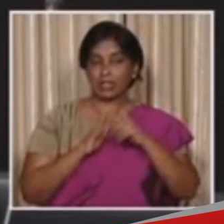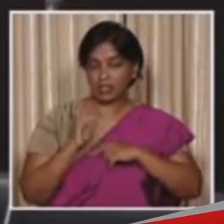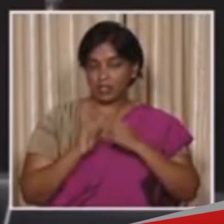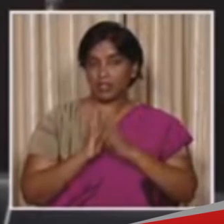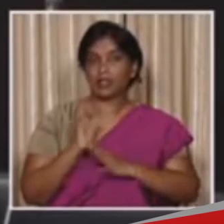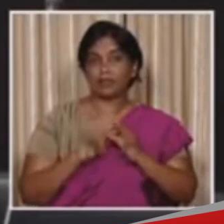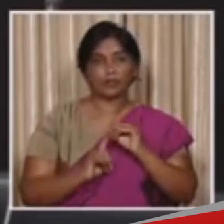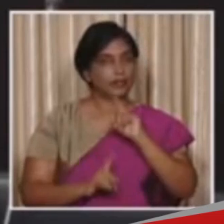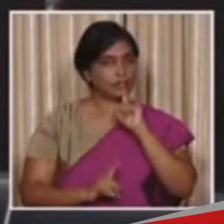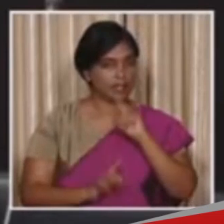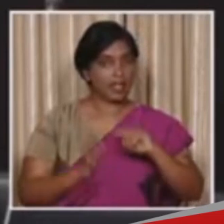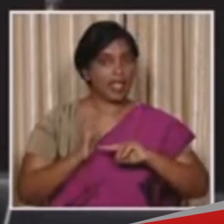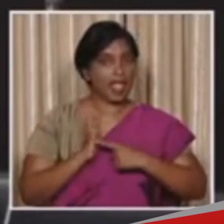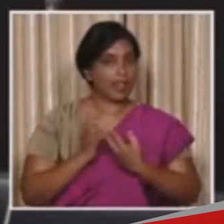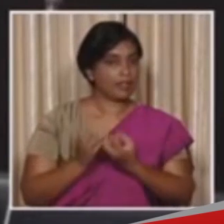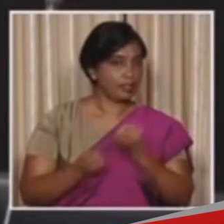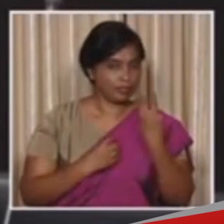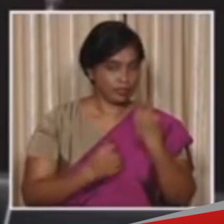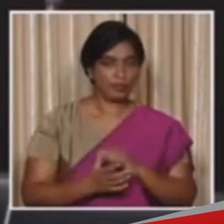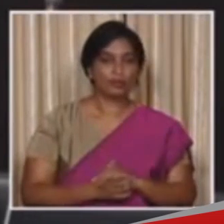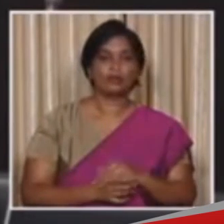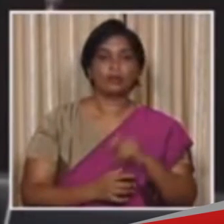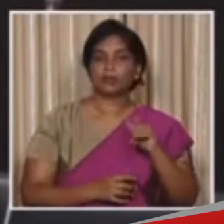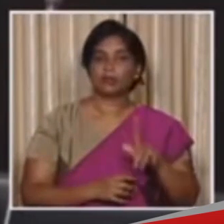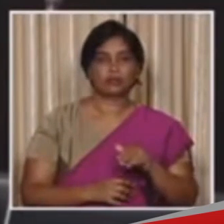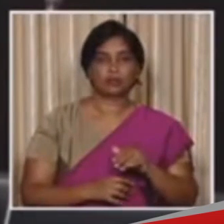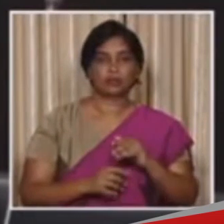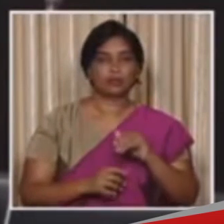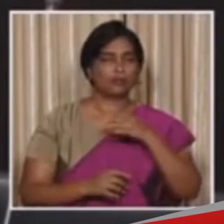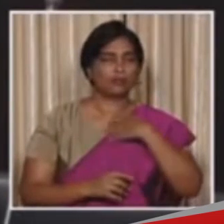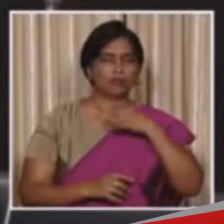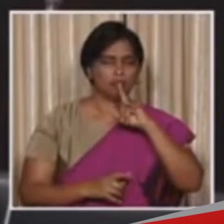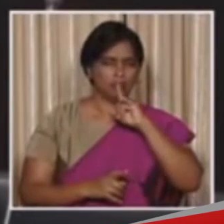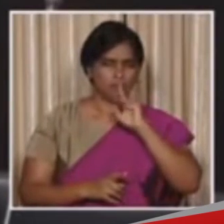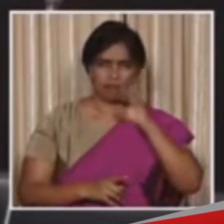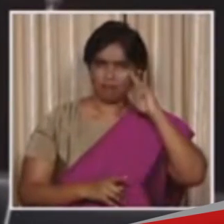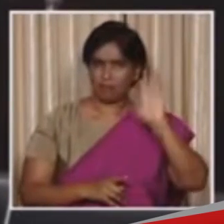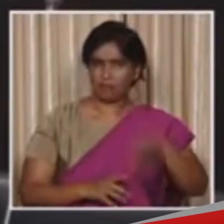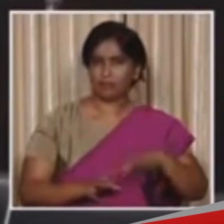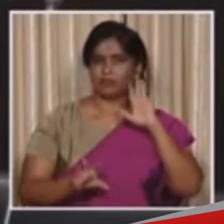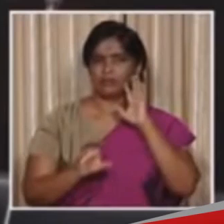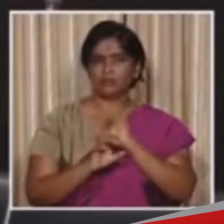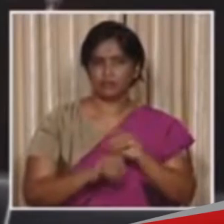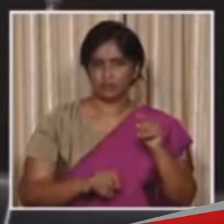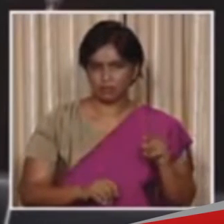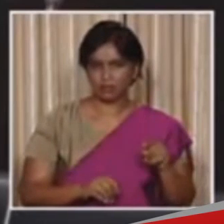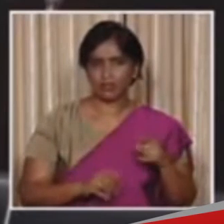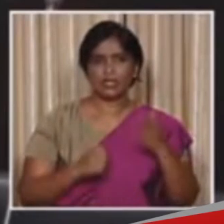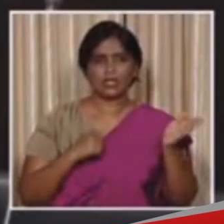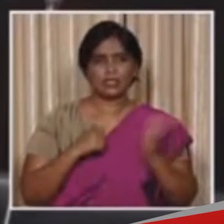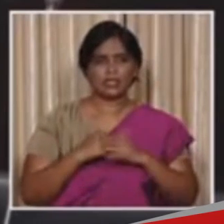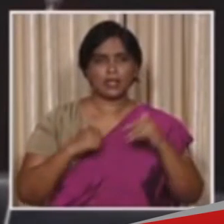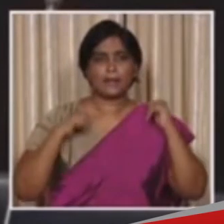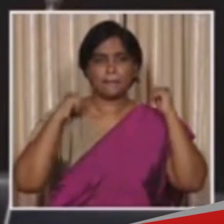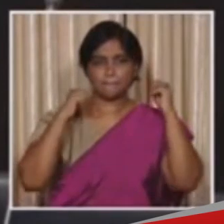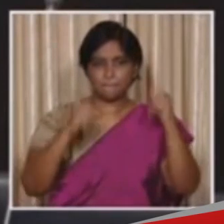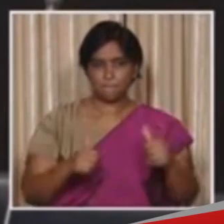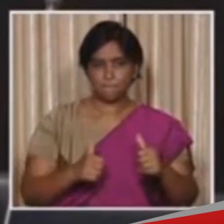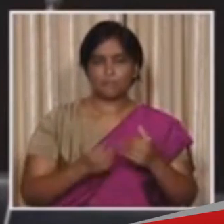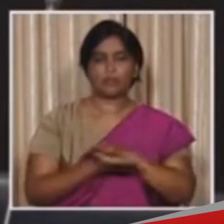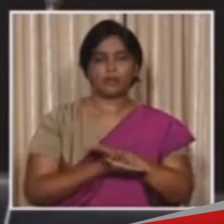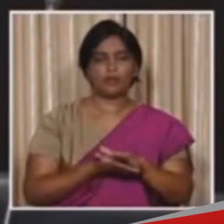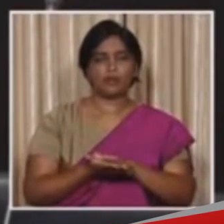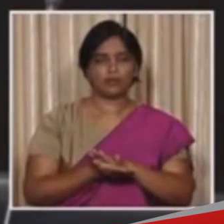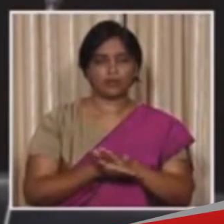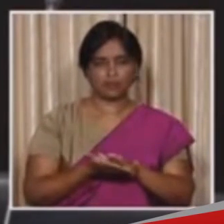මන්ත්‍රීතුමා සඳහන් කළේ ඇන ගැලෙව්වයි කියලා. ඒක සම්පූර්ණ සාවද්‍ය ප්‍රකාශයක්. යකඩ පාලමේ නිරීක්ෂණ නඩත්තු කටයුතු